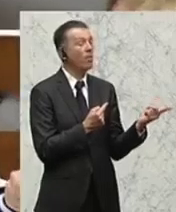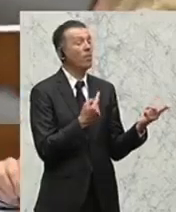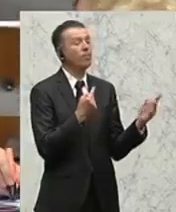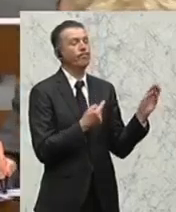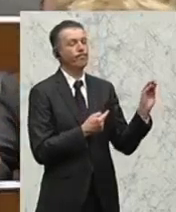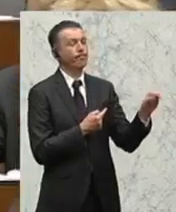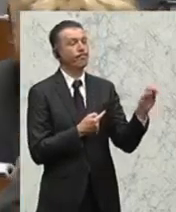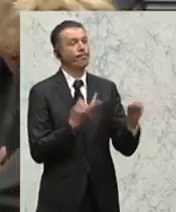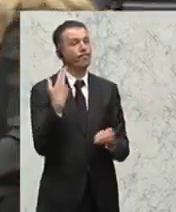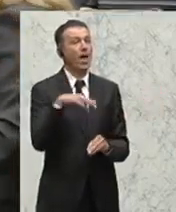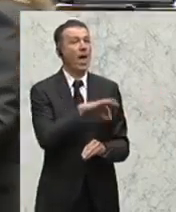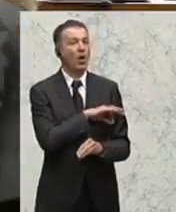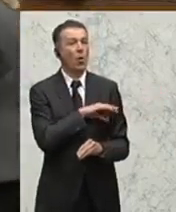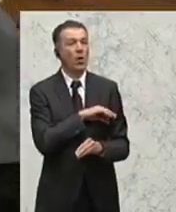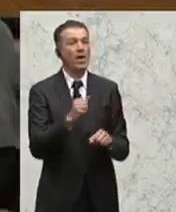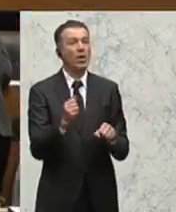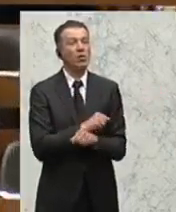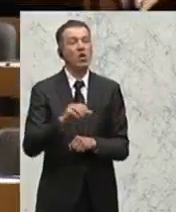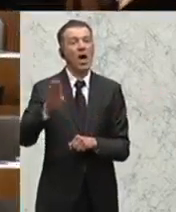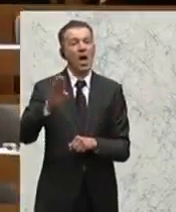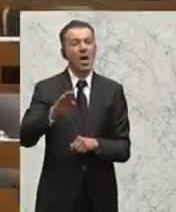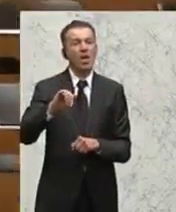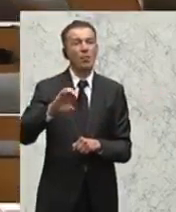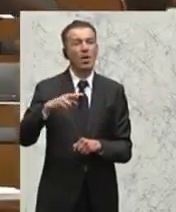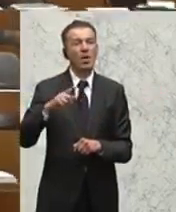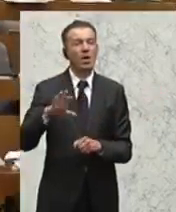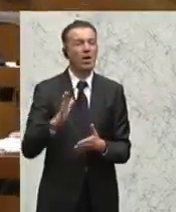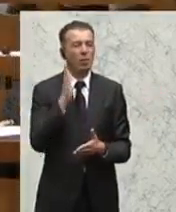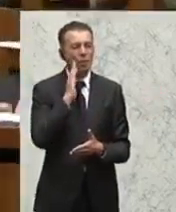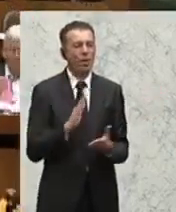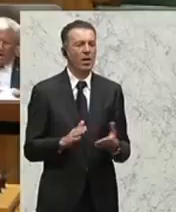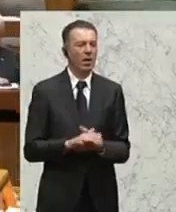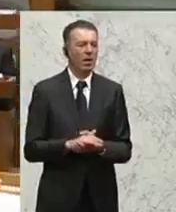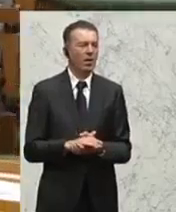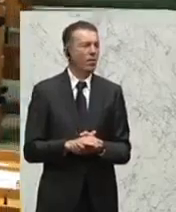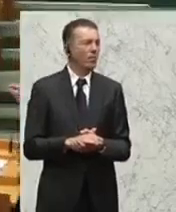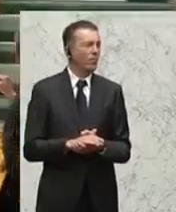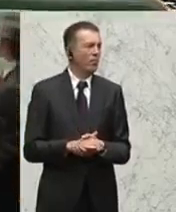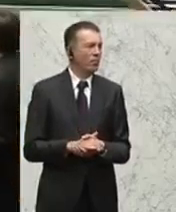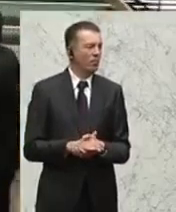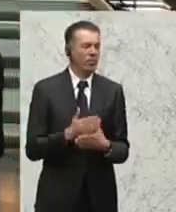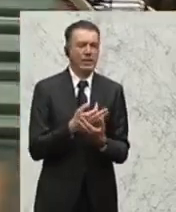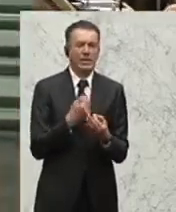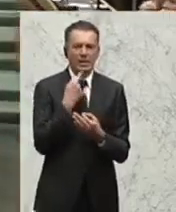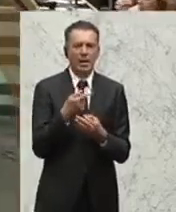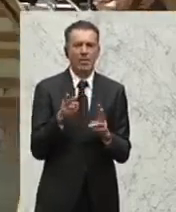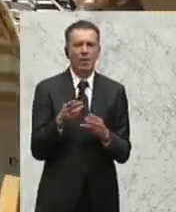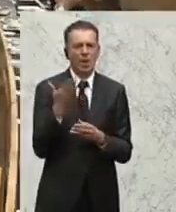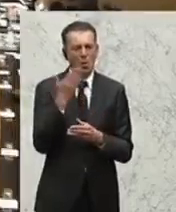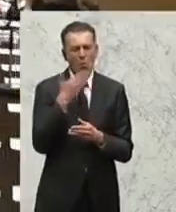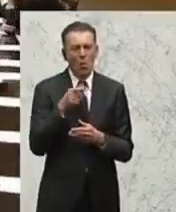das ist das Wesentliche. Herr Kollege Steinbichler, Herr Vorsitzender, bitte unterlassen Sie solche Äußerungen wie